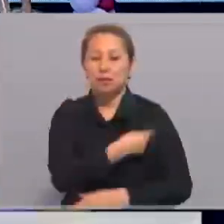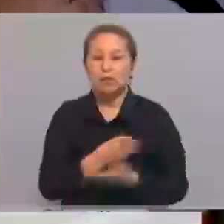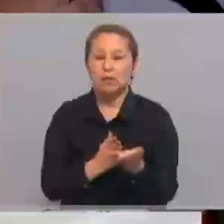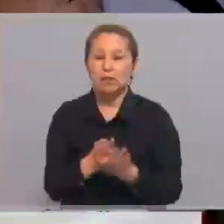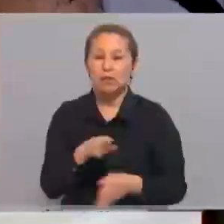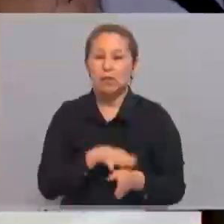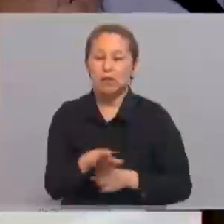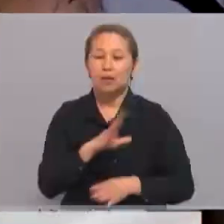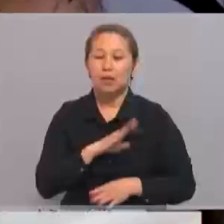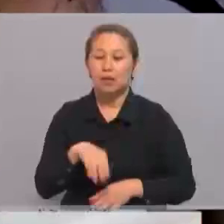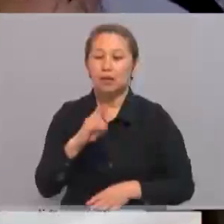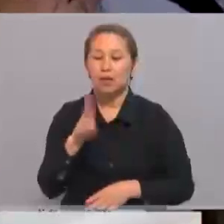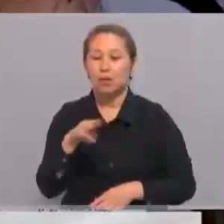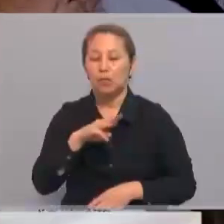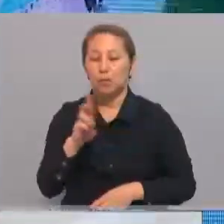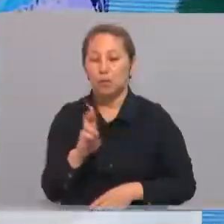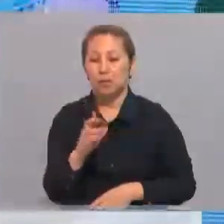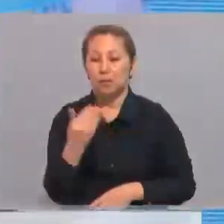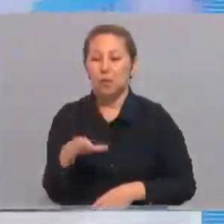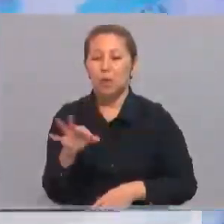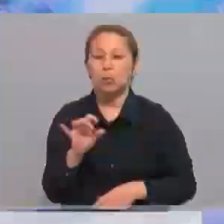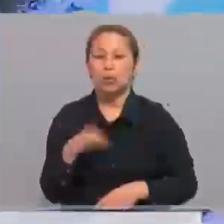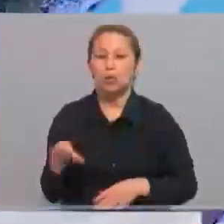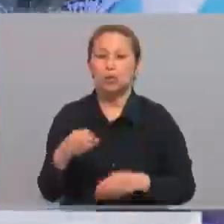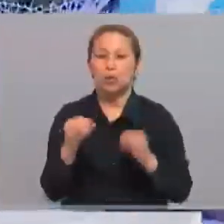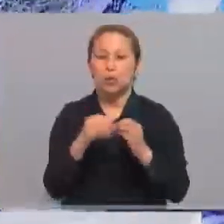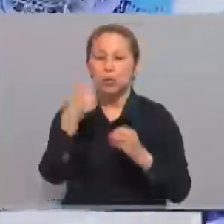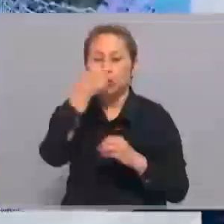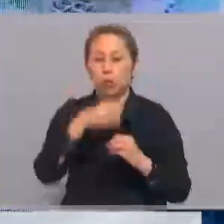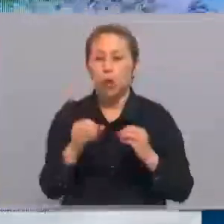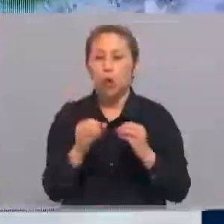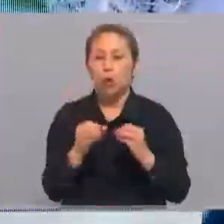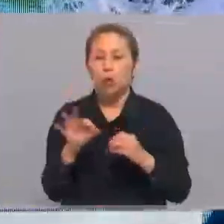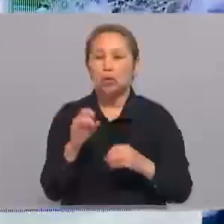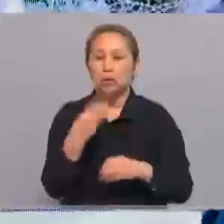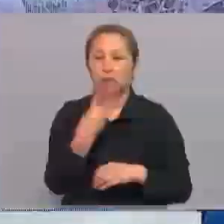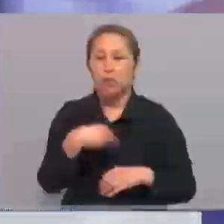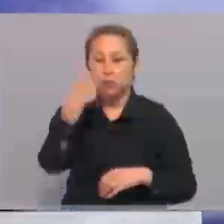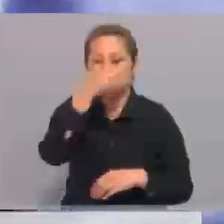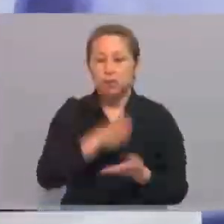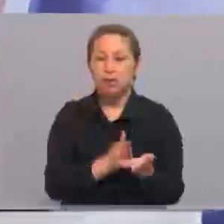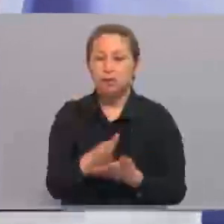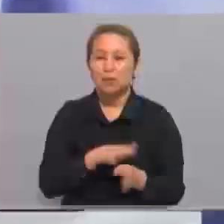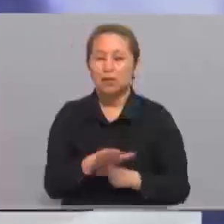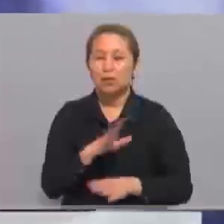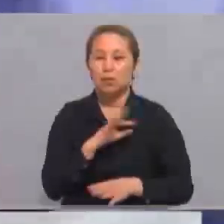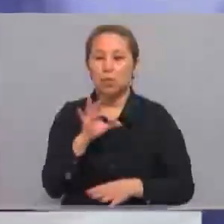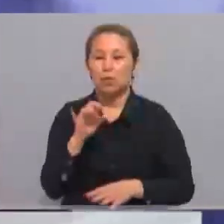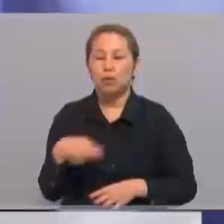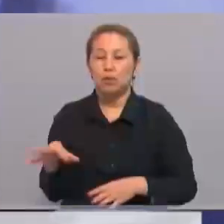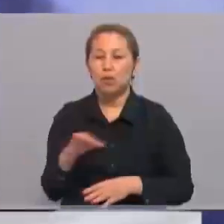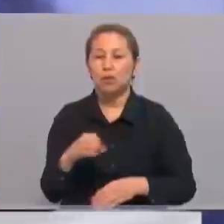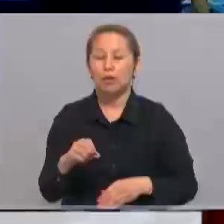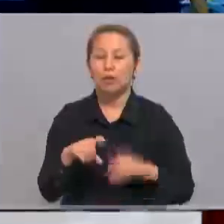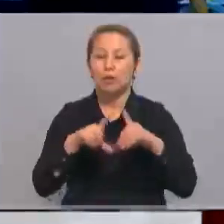арнаған Қалмұхамед Батырханов. Ол Отырар ауданында 10 жыл, Ордабасы ауданында 30 жыл қызмет еткен. Ордабасы ауданында